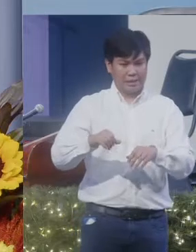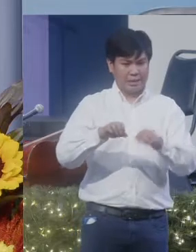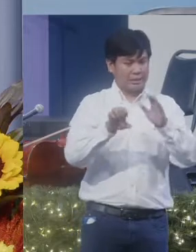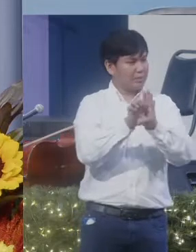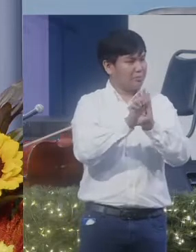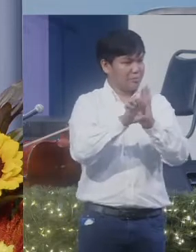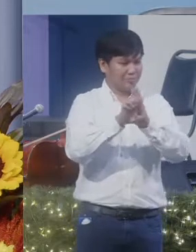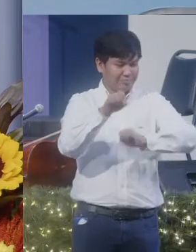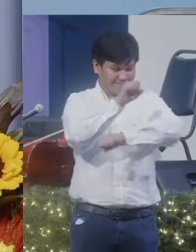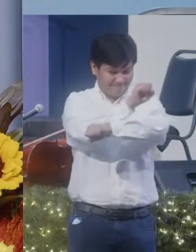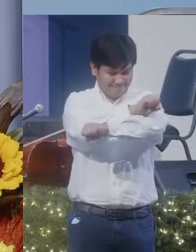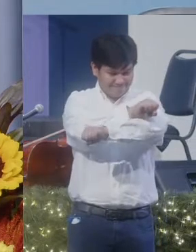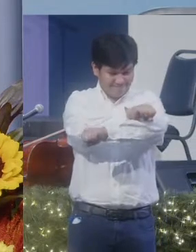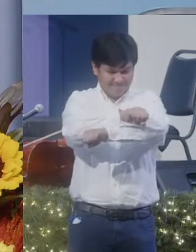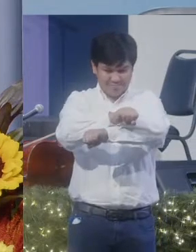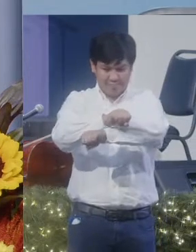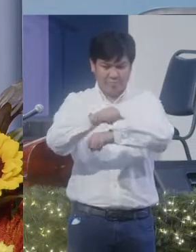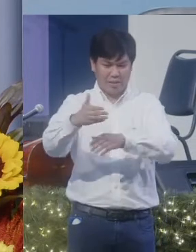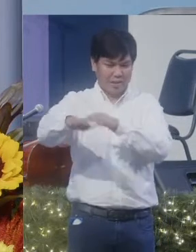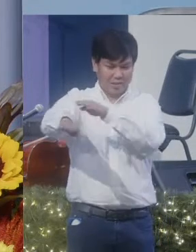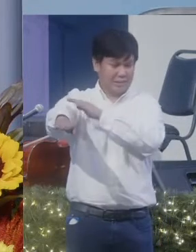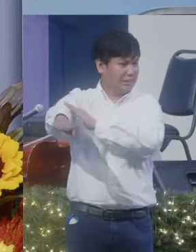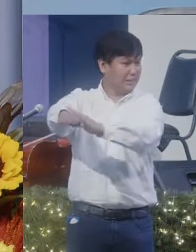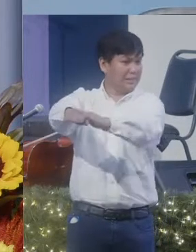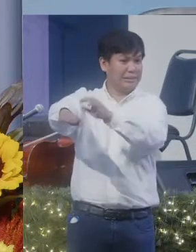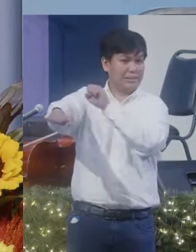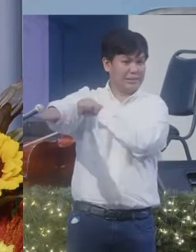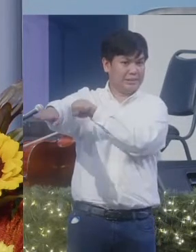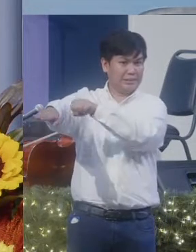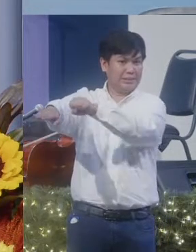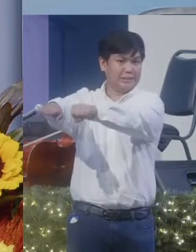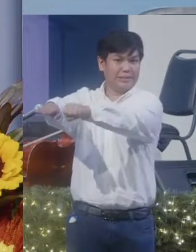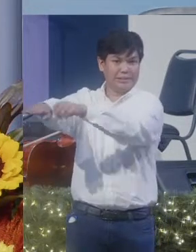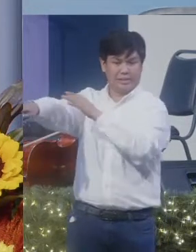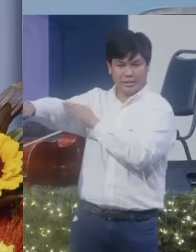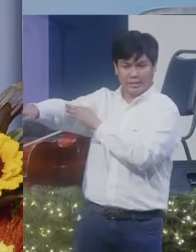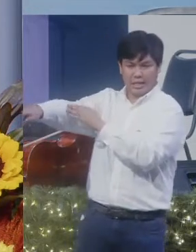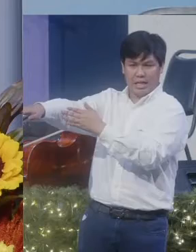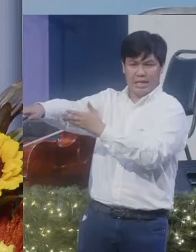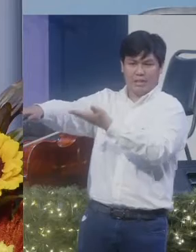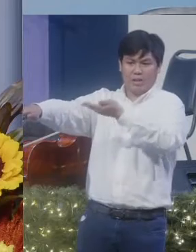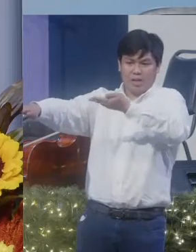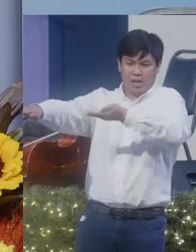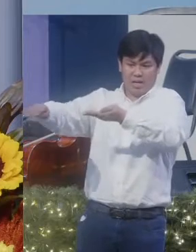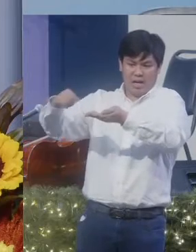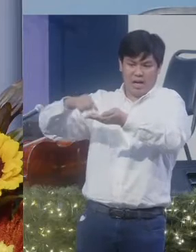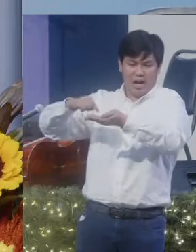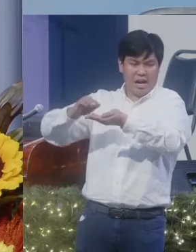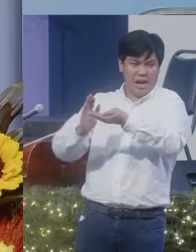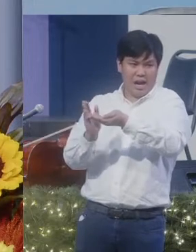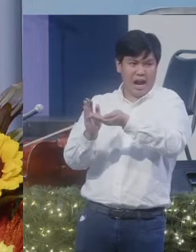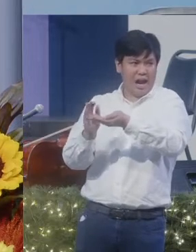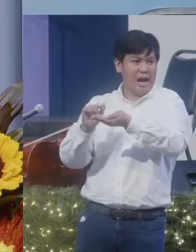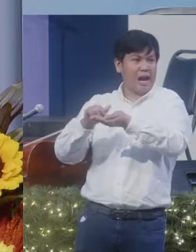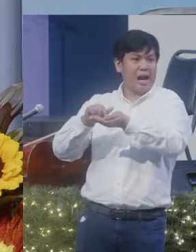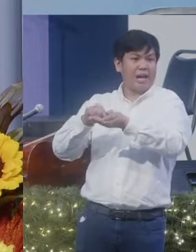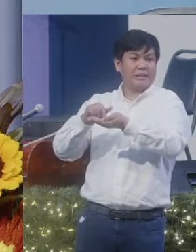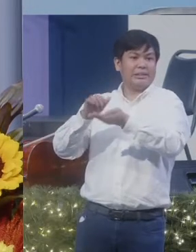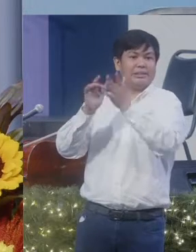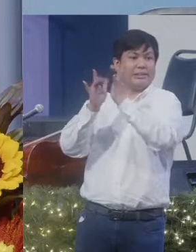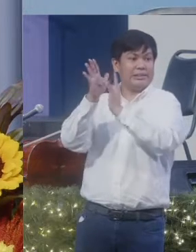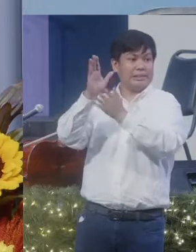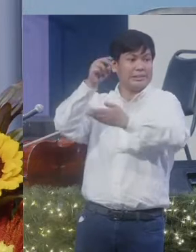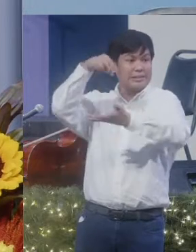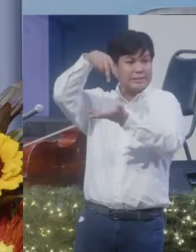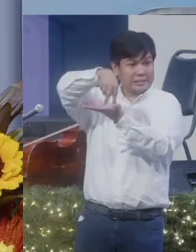doon, maganda yung tanawin. Ito po yung shore, sa baba ng sea, meron pong isang hill na paakyat na ganyan.